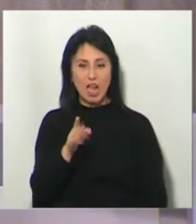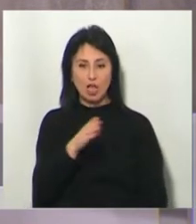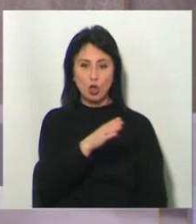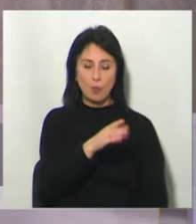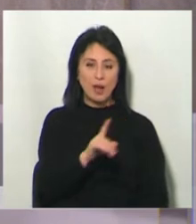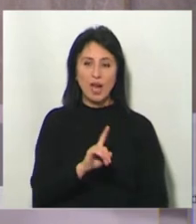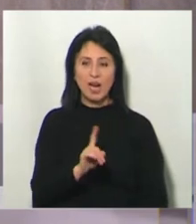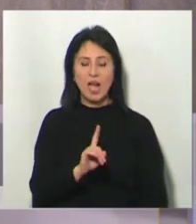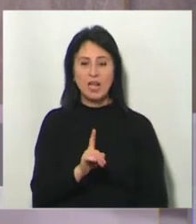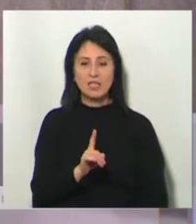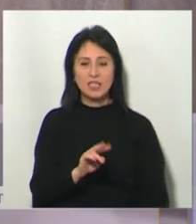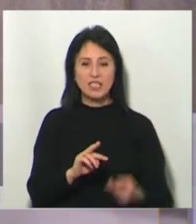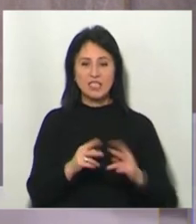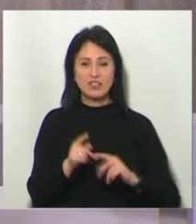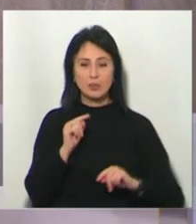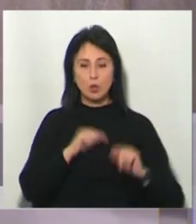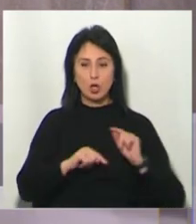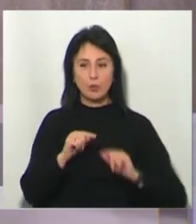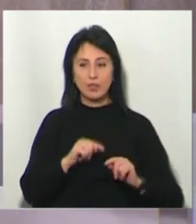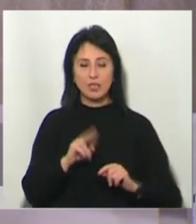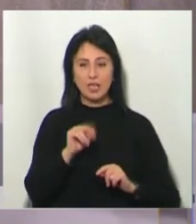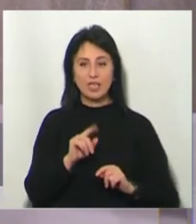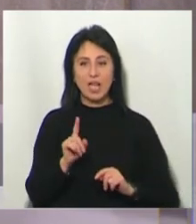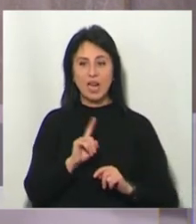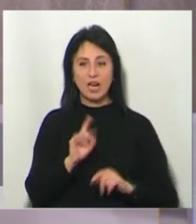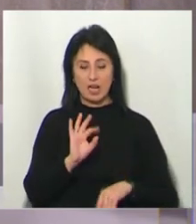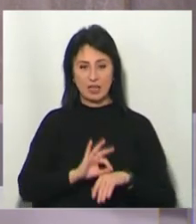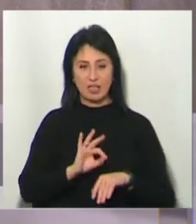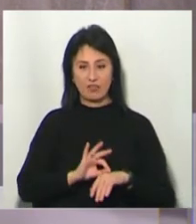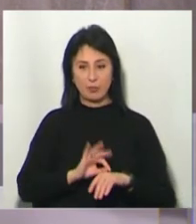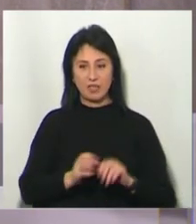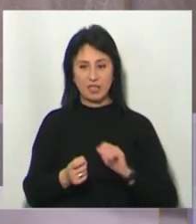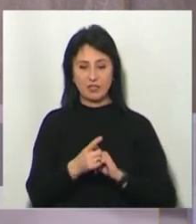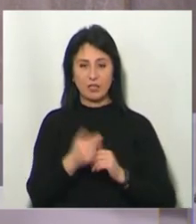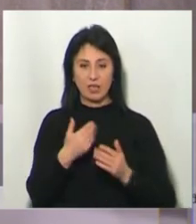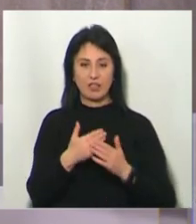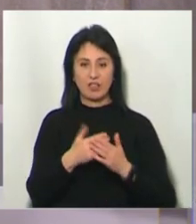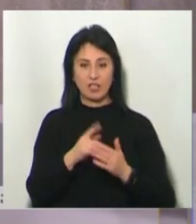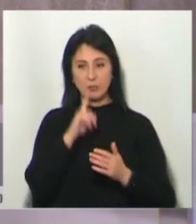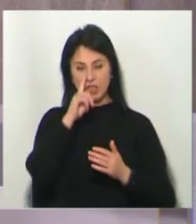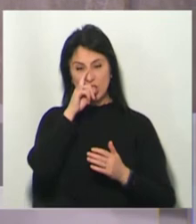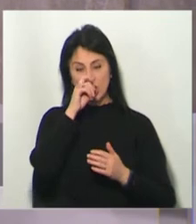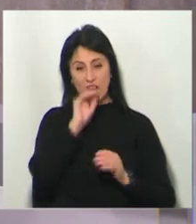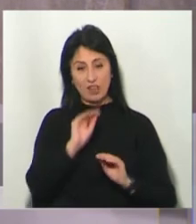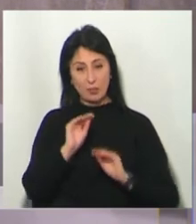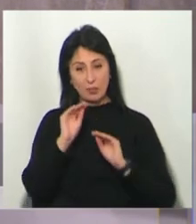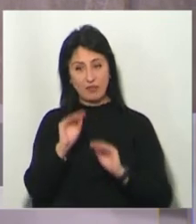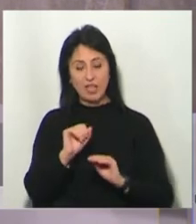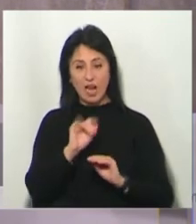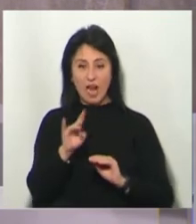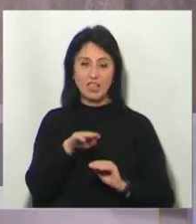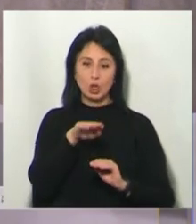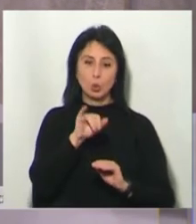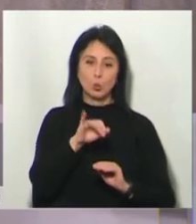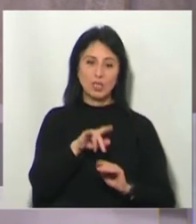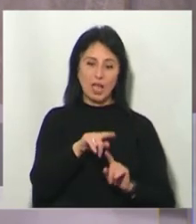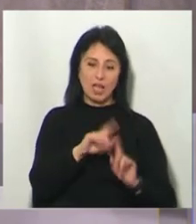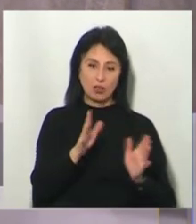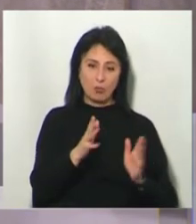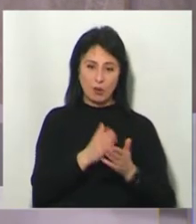ეს რას ცვლის ორგანიზმში და რა დაავადებებს იწვევს? დაუშვათ მჟავიანობის მომატება ან